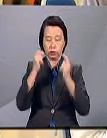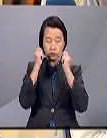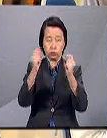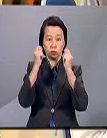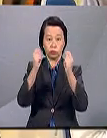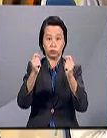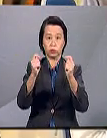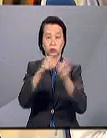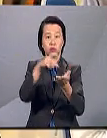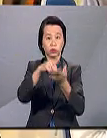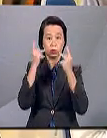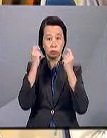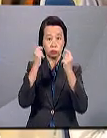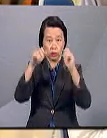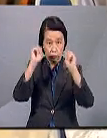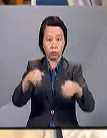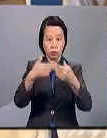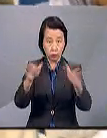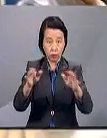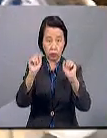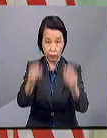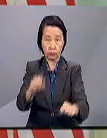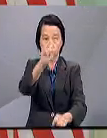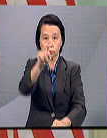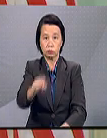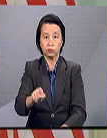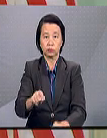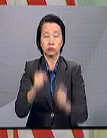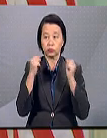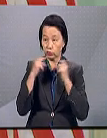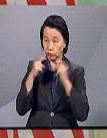turut dibenarkan beroperasi? Ya, swasta.